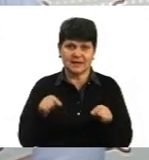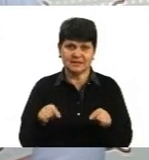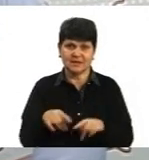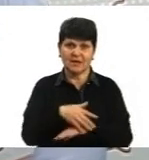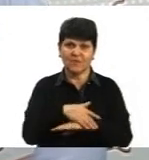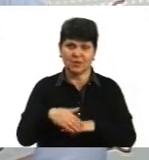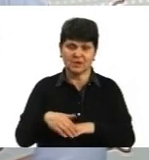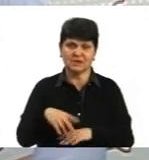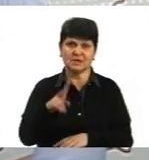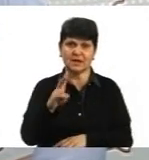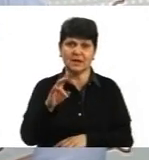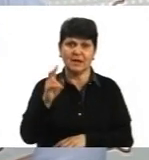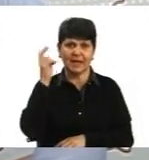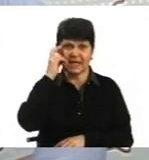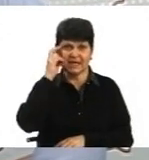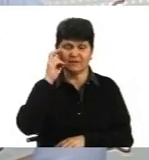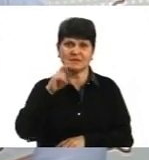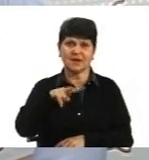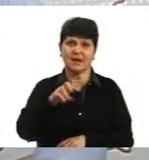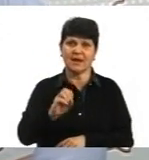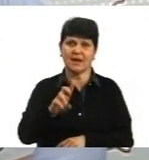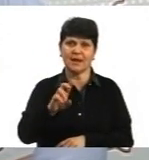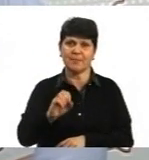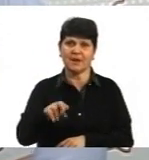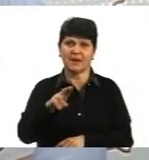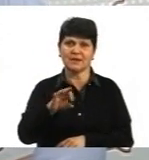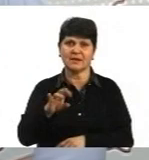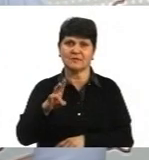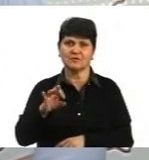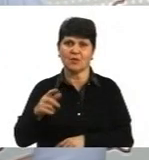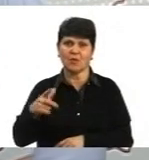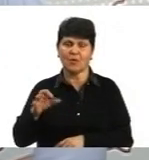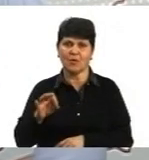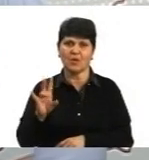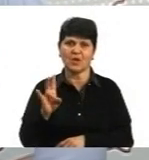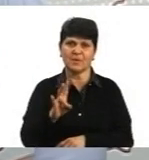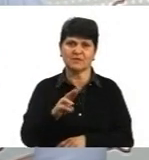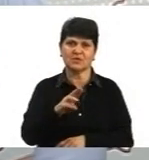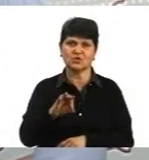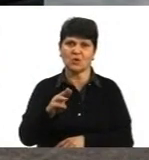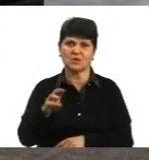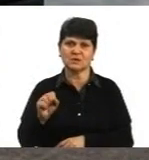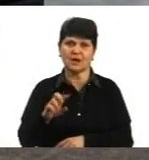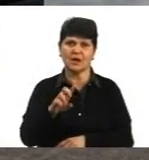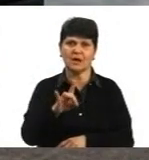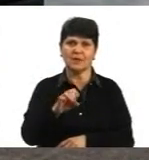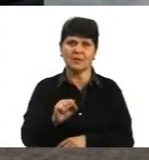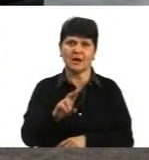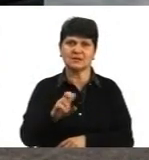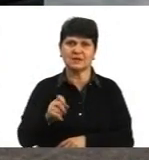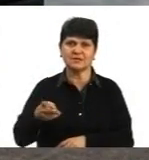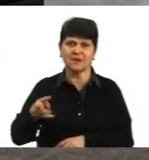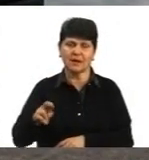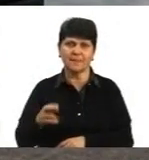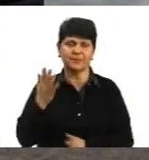Київська, Лебединського, Братславська, Немирівське шосе. Там було 2 закупівлі. Тобто, якщо перша не